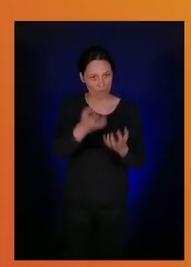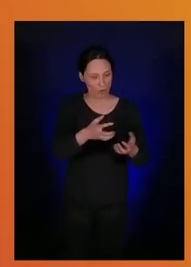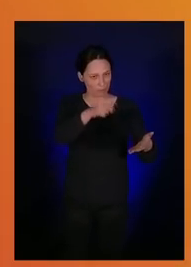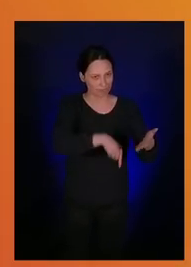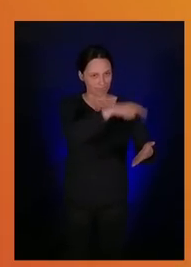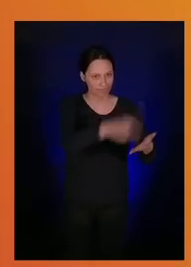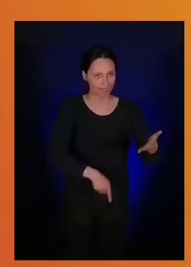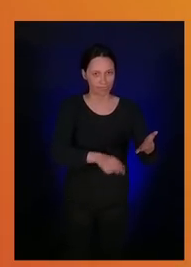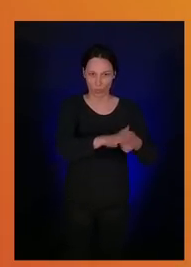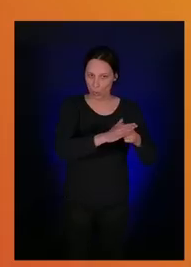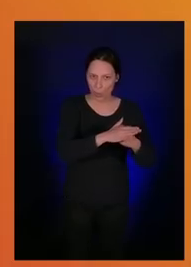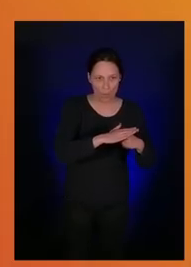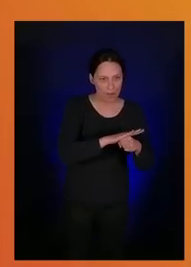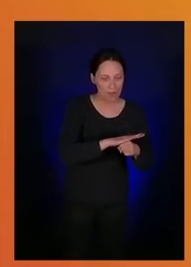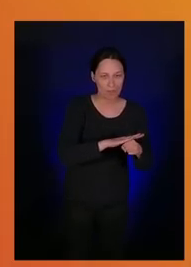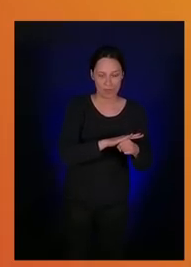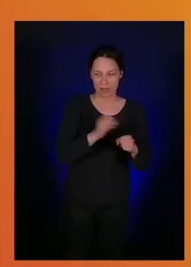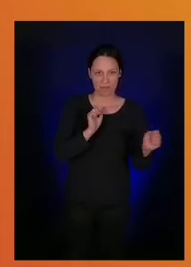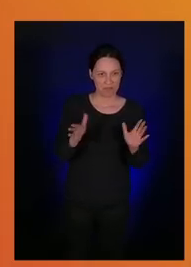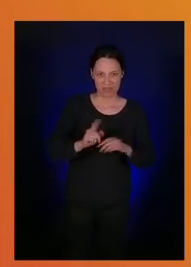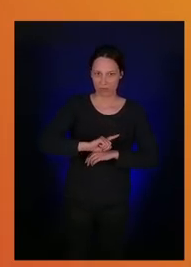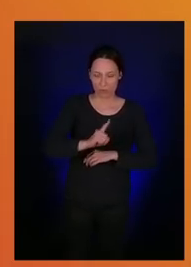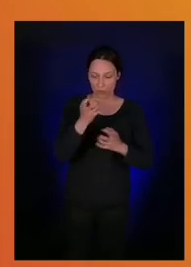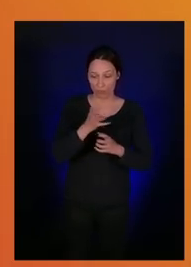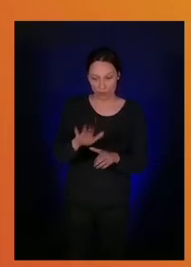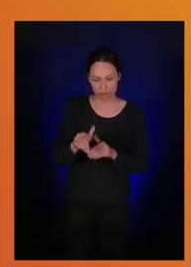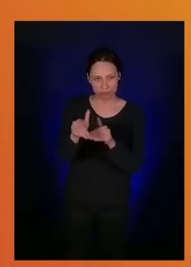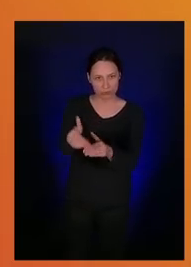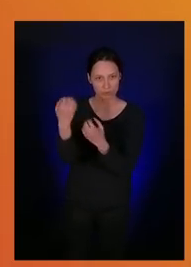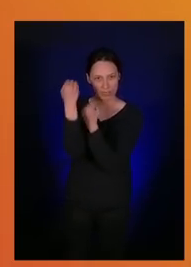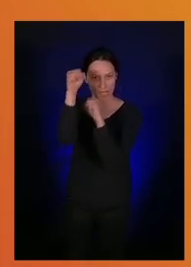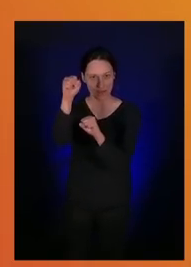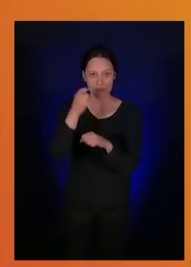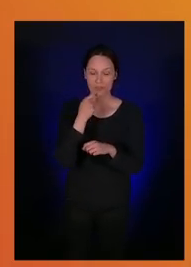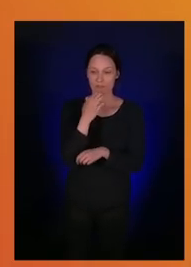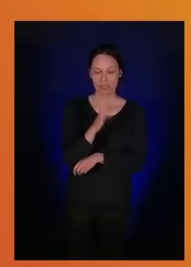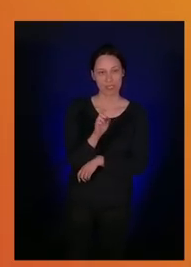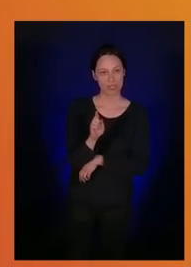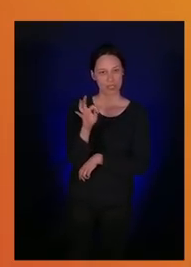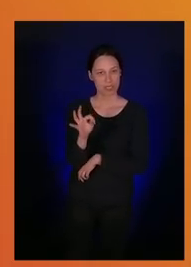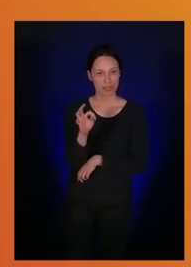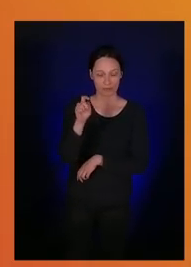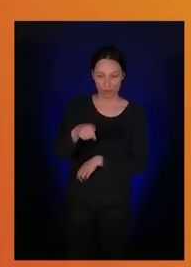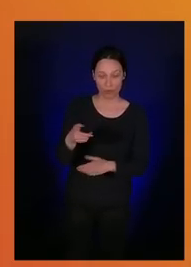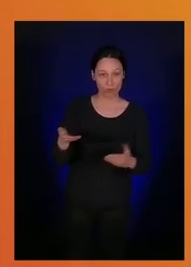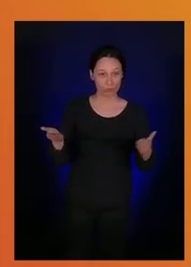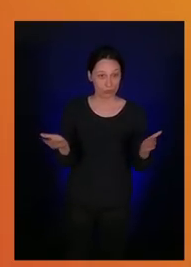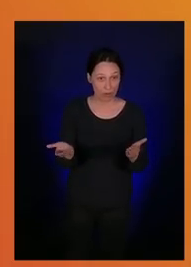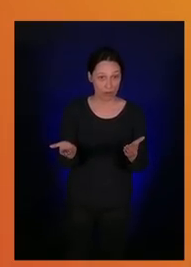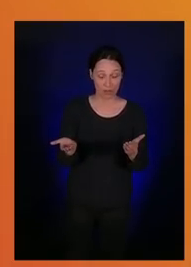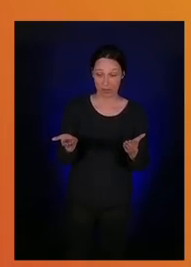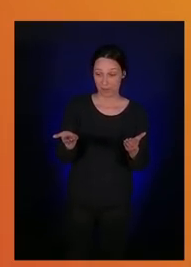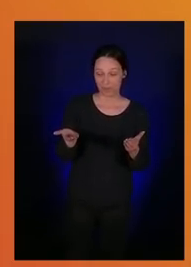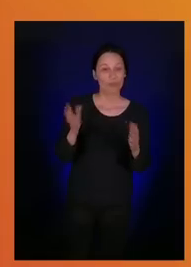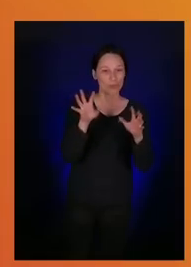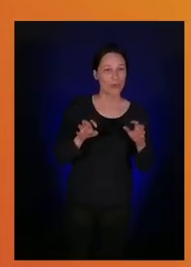réaffirmation de la nécessité de la poursuite de la grève pour le retrait. Donc la CGT doit sortir un appel à l'issue de notre congrès, un appel